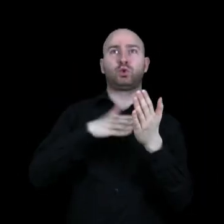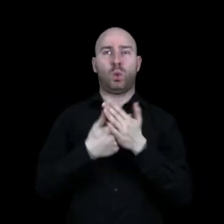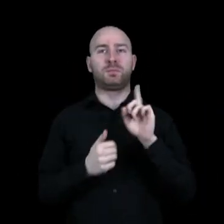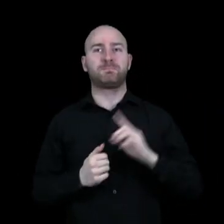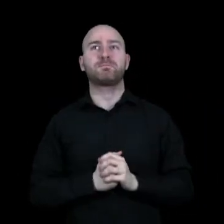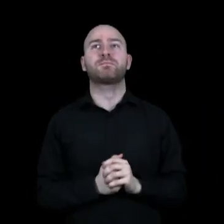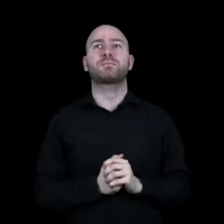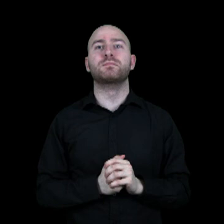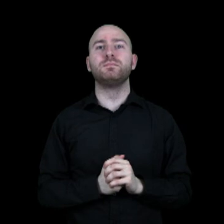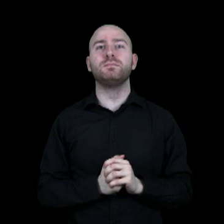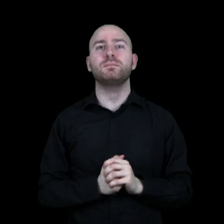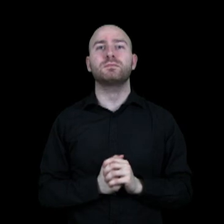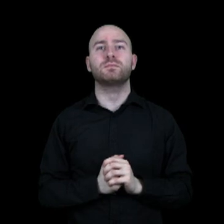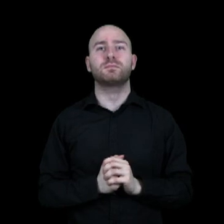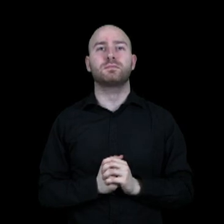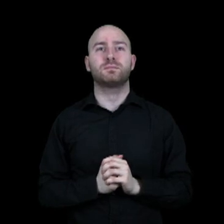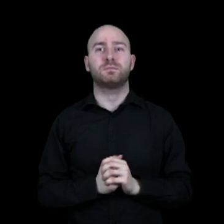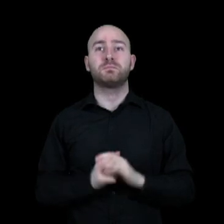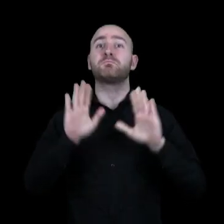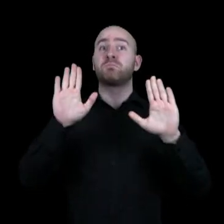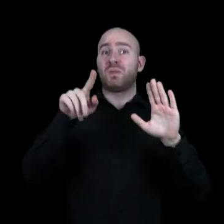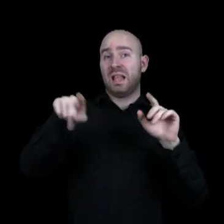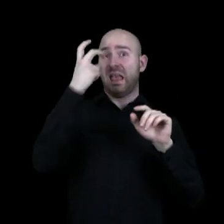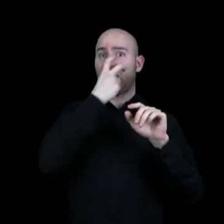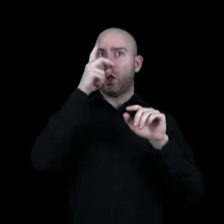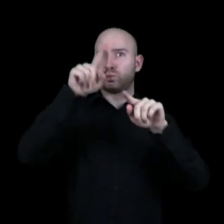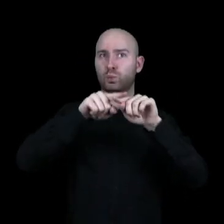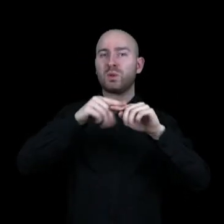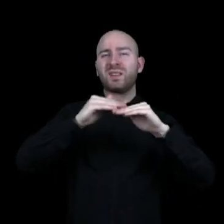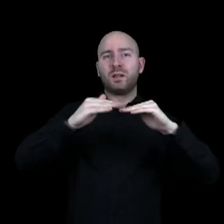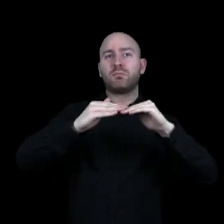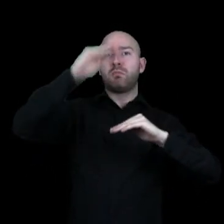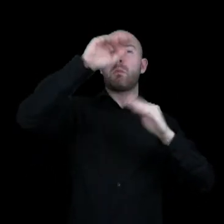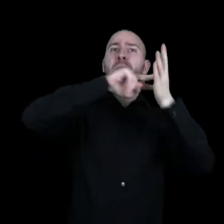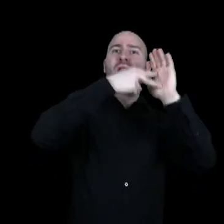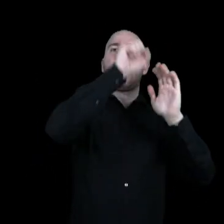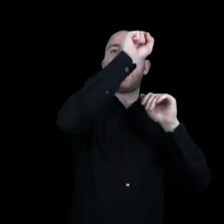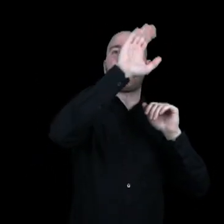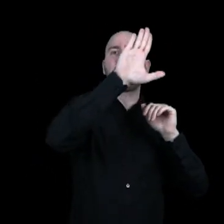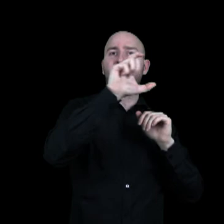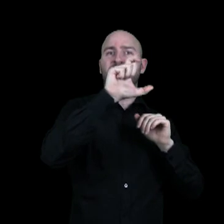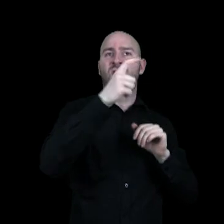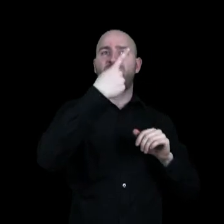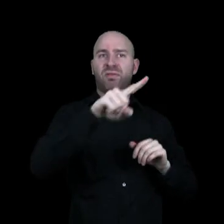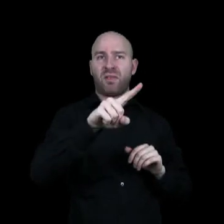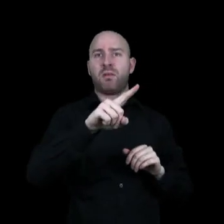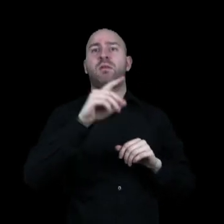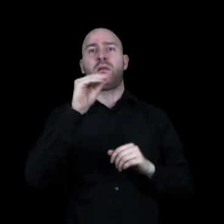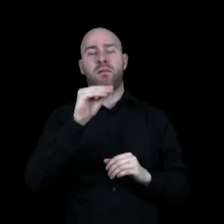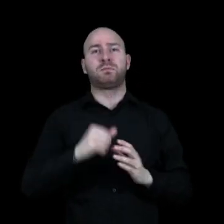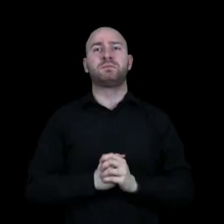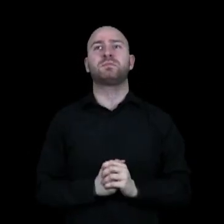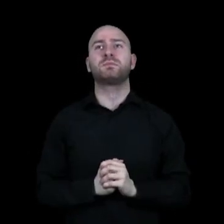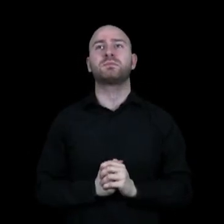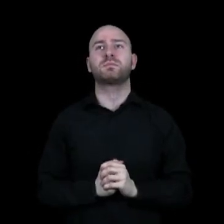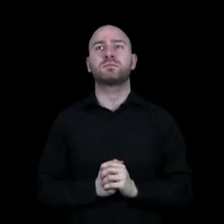W tym scenariuszu z pewnością nie zaangażujecie się w F. Oczywiście nie zrobicie tego w żadnym scenariuszu. Tutaj zainteresuje was wszystko, co